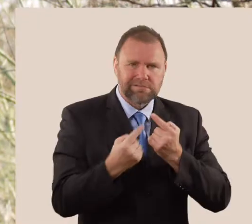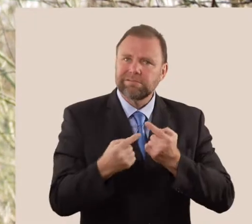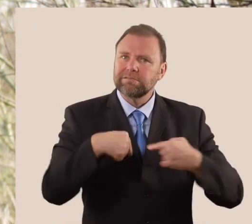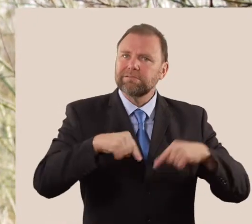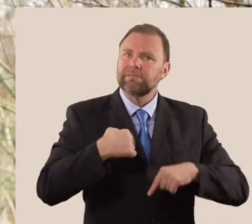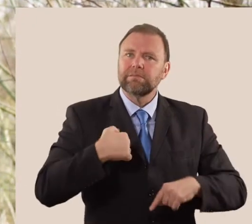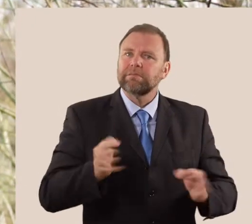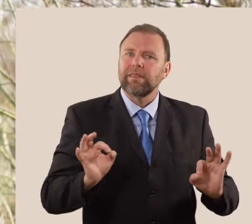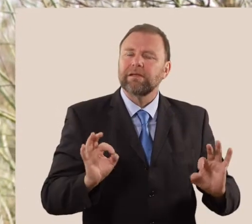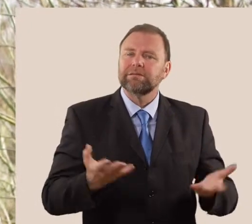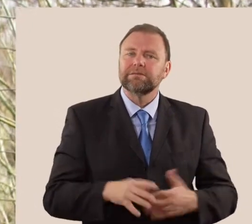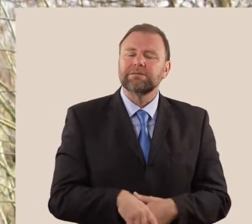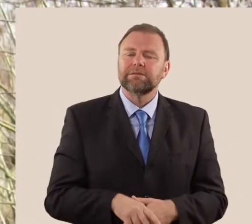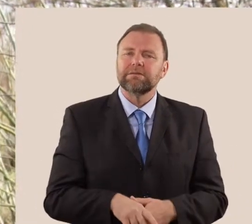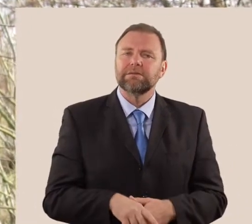fi'n fyw.